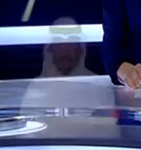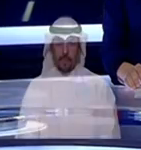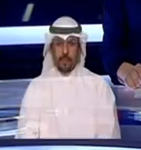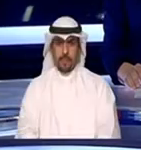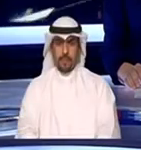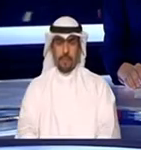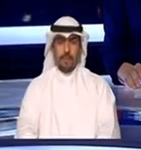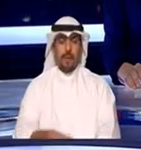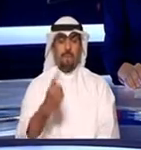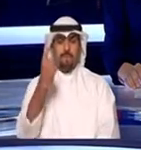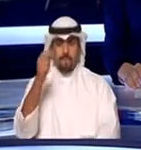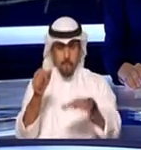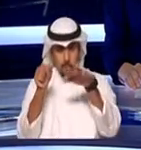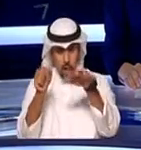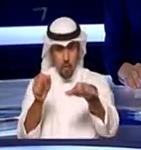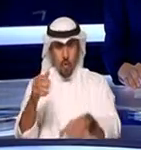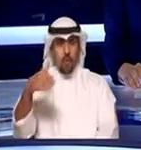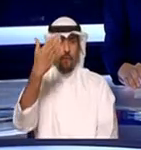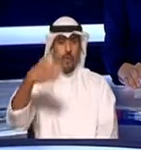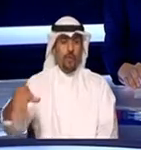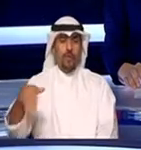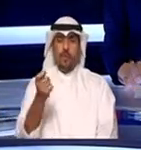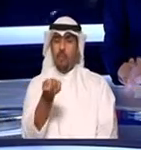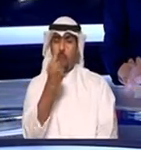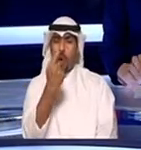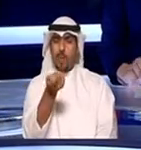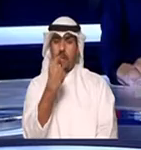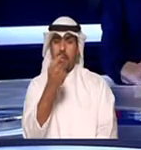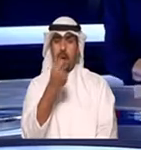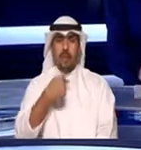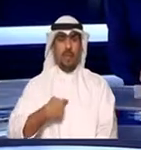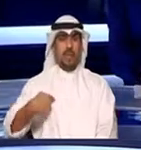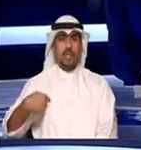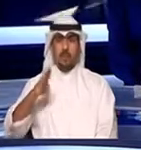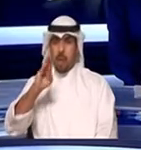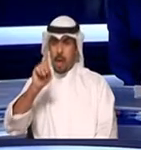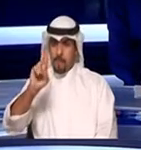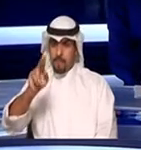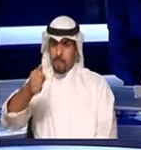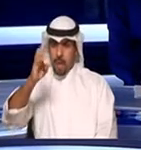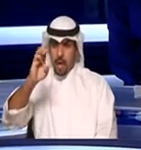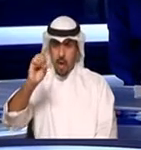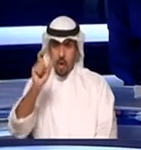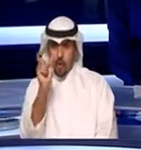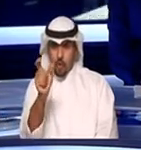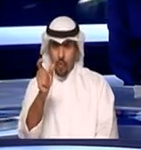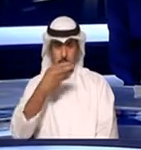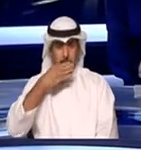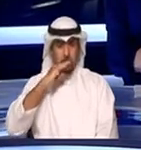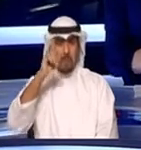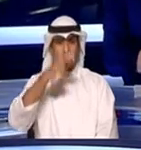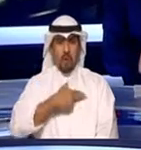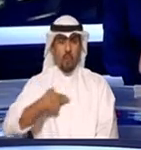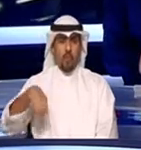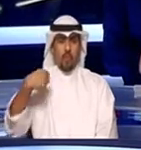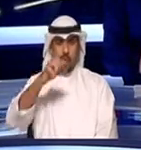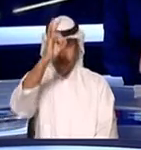مليون ونصف المليون حبه مخدره من ماده الكاب تكون تم ضبطها من قبل رجال الاداره العامه لمكافحه المخدرات كانت